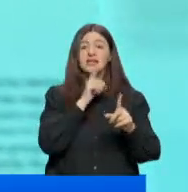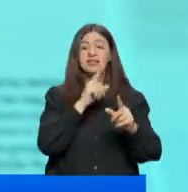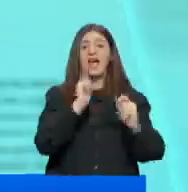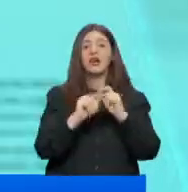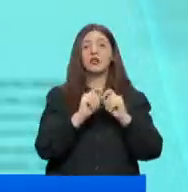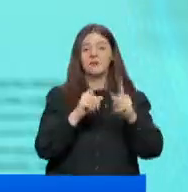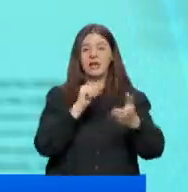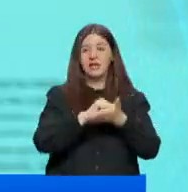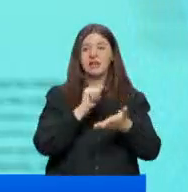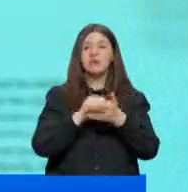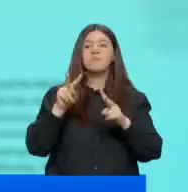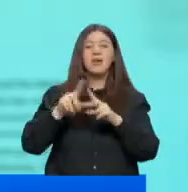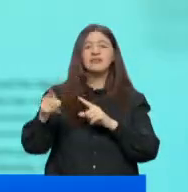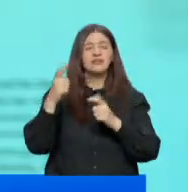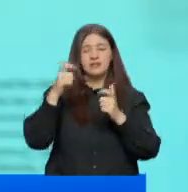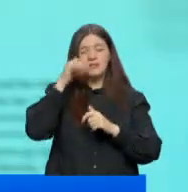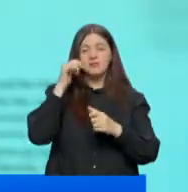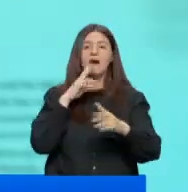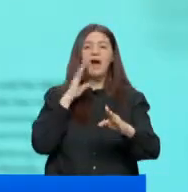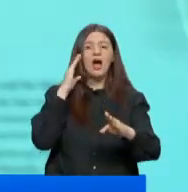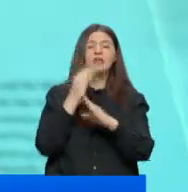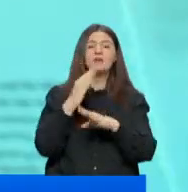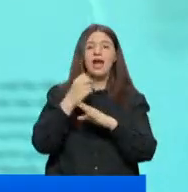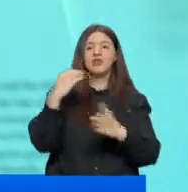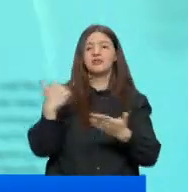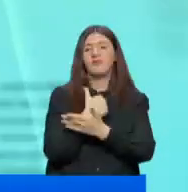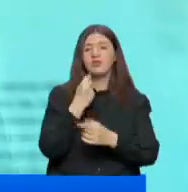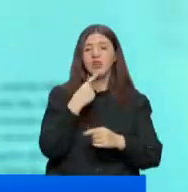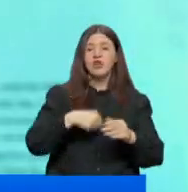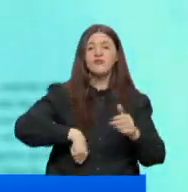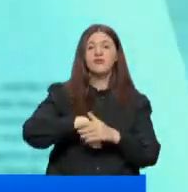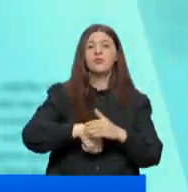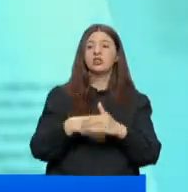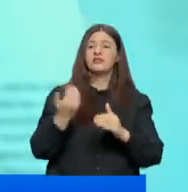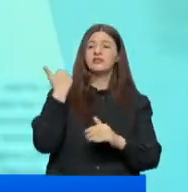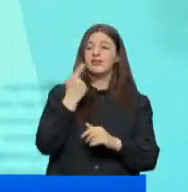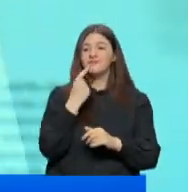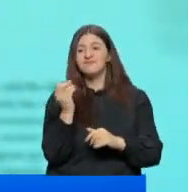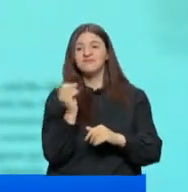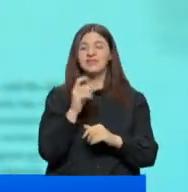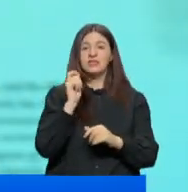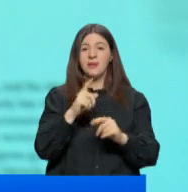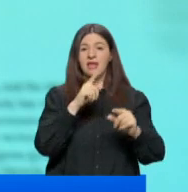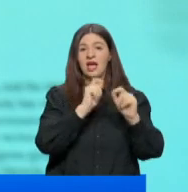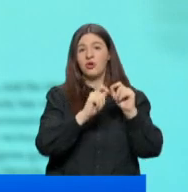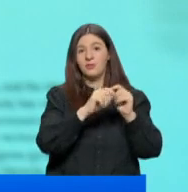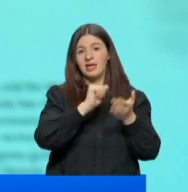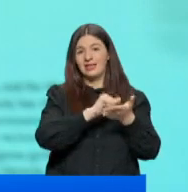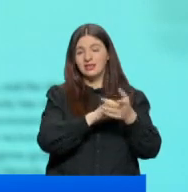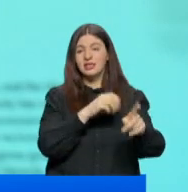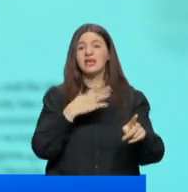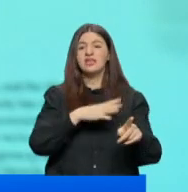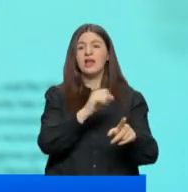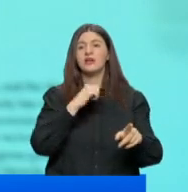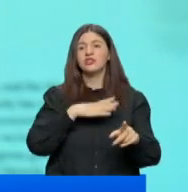gazetesi Madrid'deki anlaşmayı Erdoğan zaferi olarak niteledi. Erdoğan'ın futbolcu geçmişine atıf yapan The Economist, İstediğini